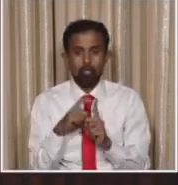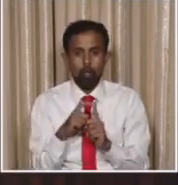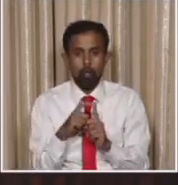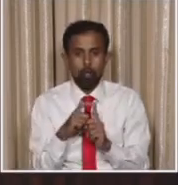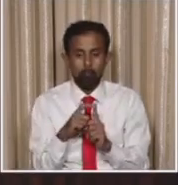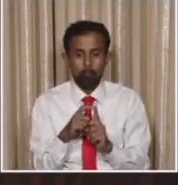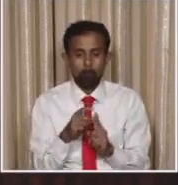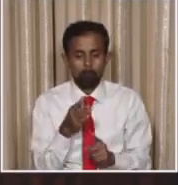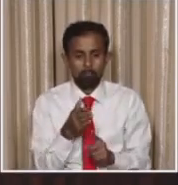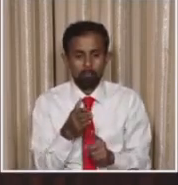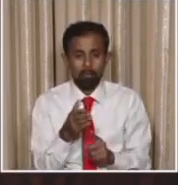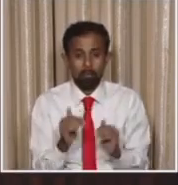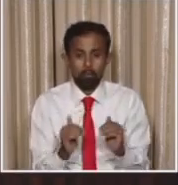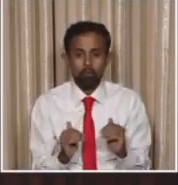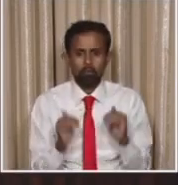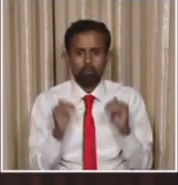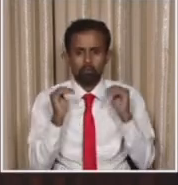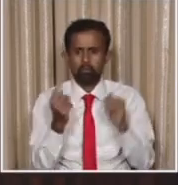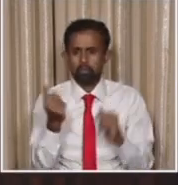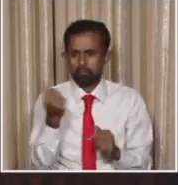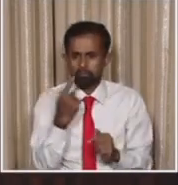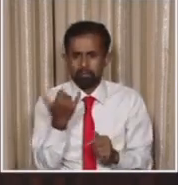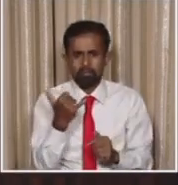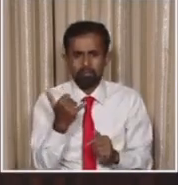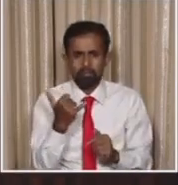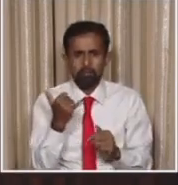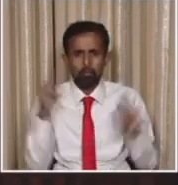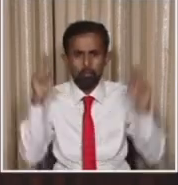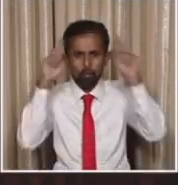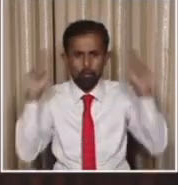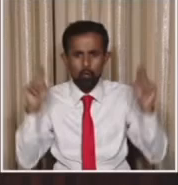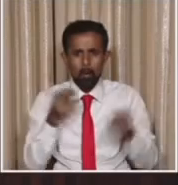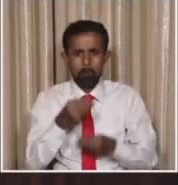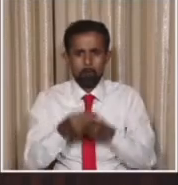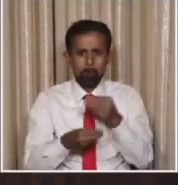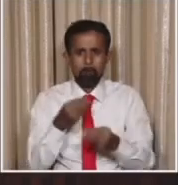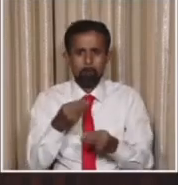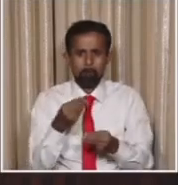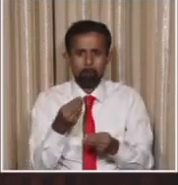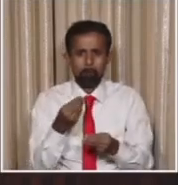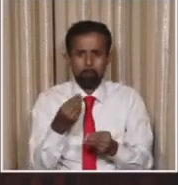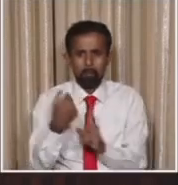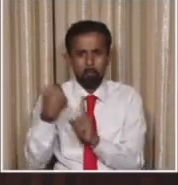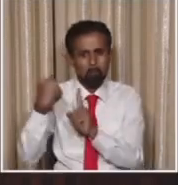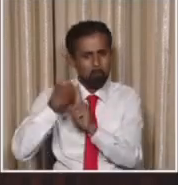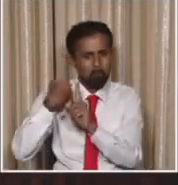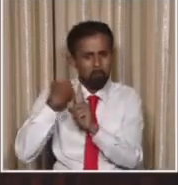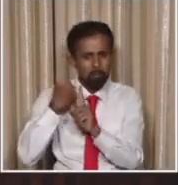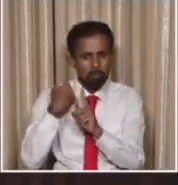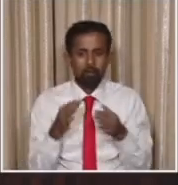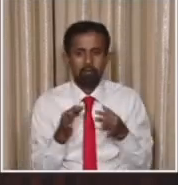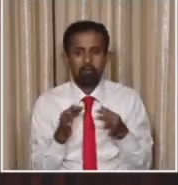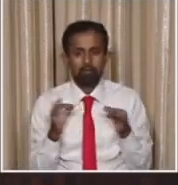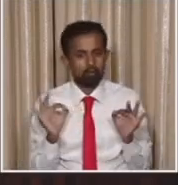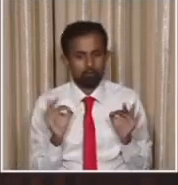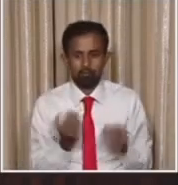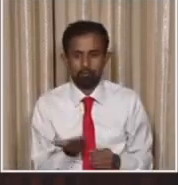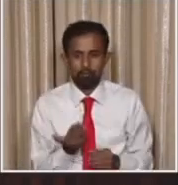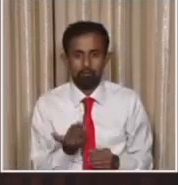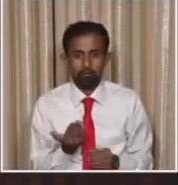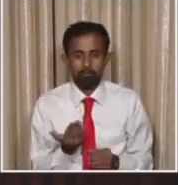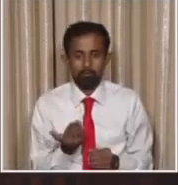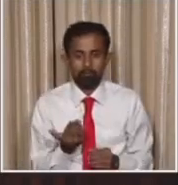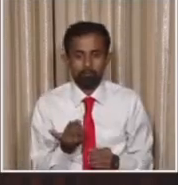මේ වෙන සංවර්ධනය කියලා එන සමහර ඉන්ටර්නැෂනල් කම්පැනි කාර්යයන්ගෙන් තිබිච්ච බලපෑමෙන් නිදහස් වෙන්න. හැබැයි